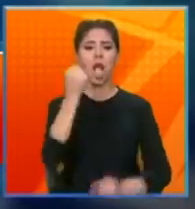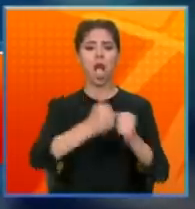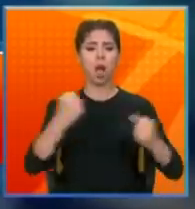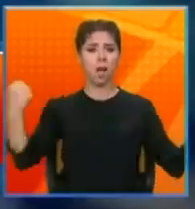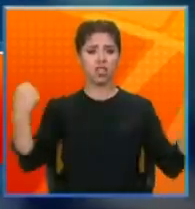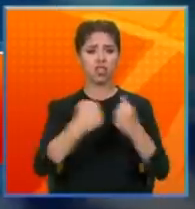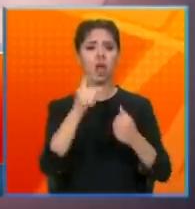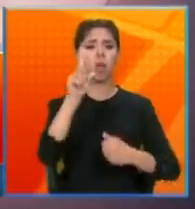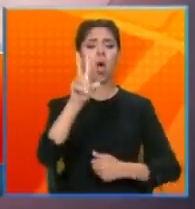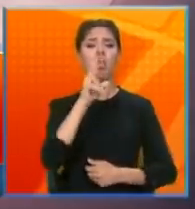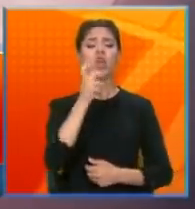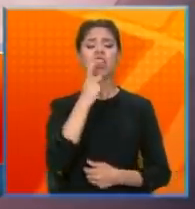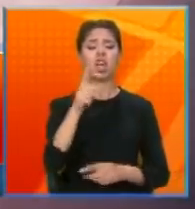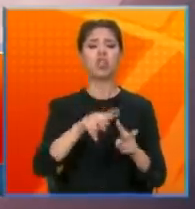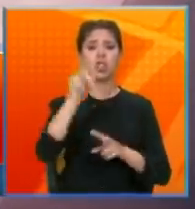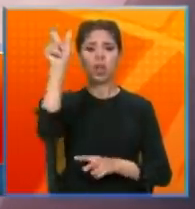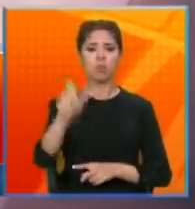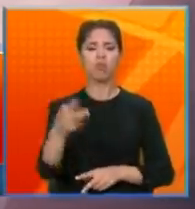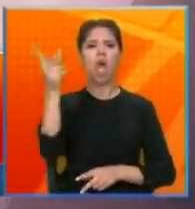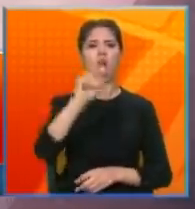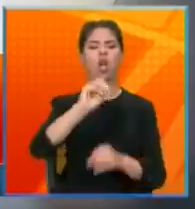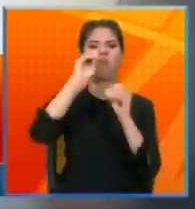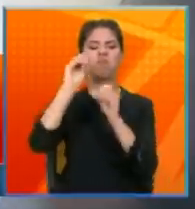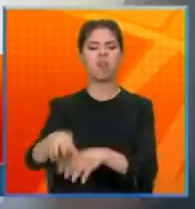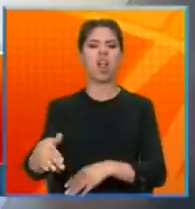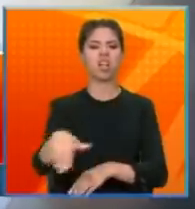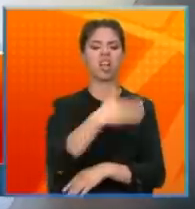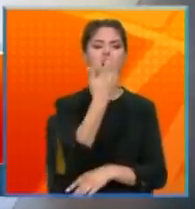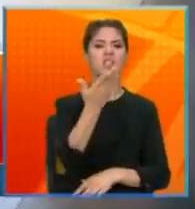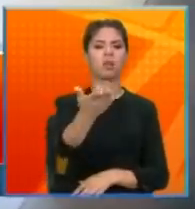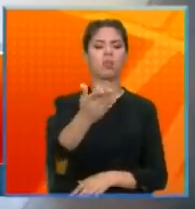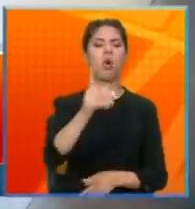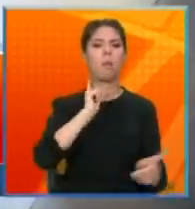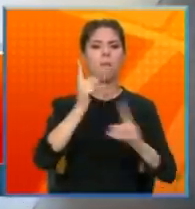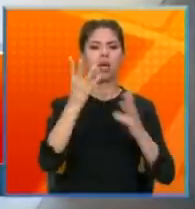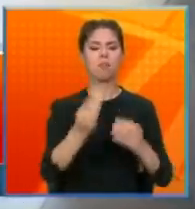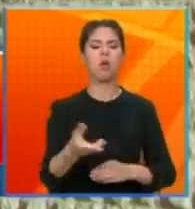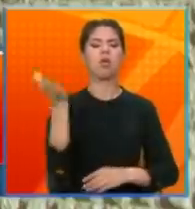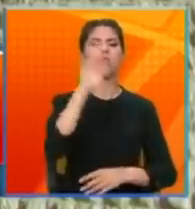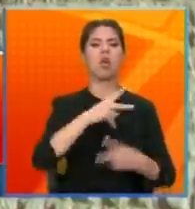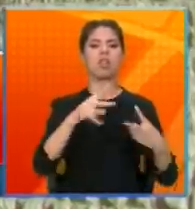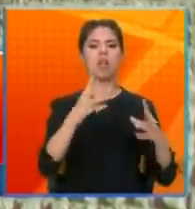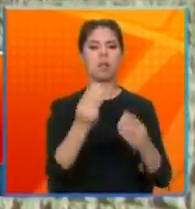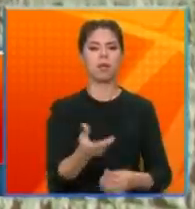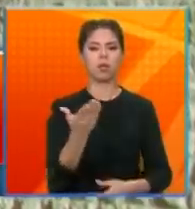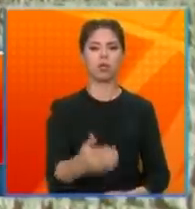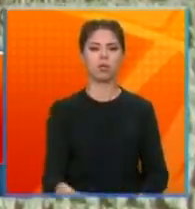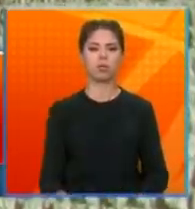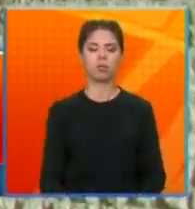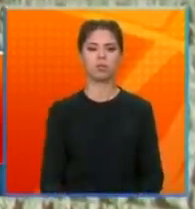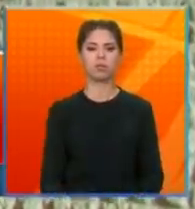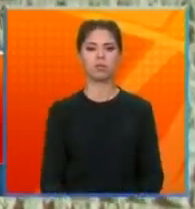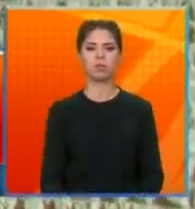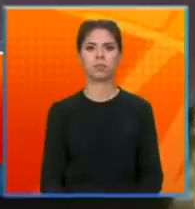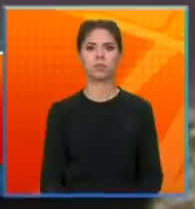Otomobiliyle çarptığı 13 yaşındaki Muhammed Said'i ölüme terk etti. Mahkemeye çıktı ama serbest kaldı. Serbest bırakmışlar,